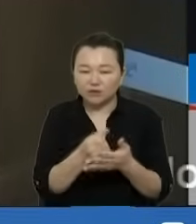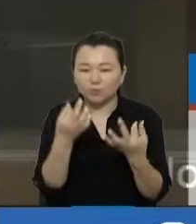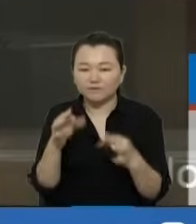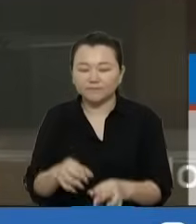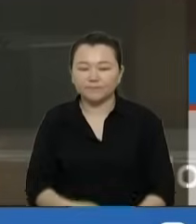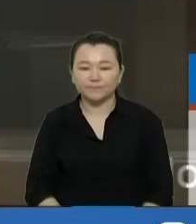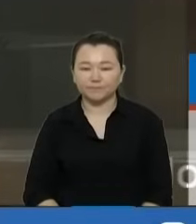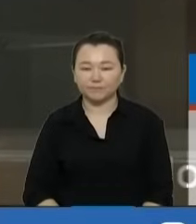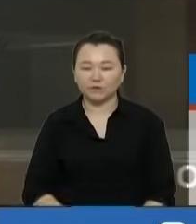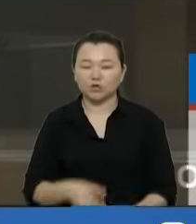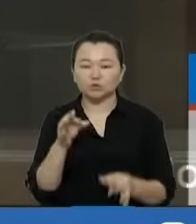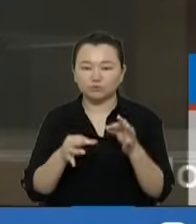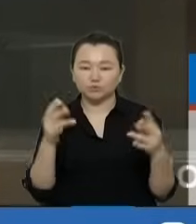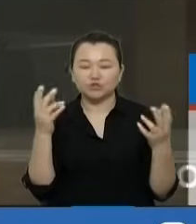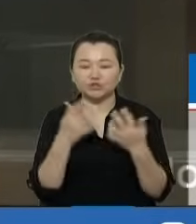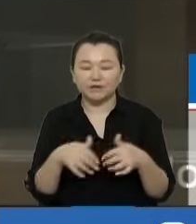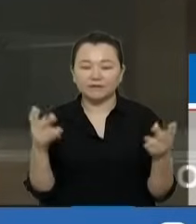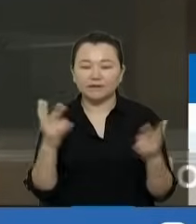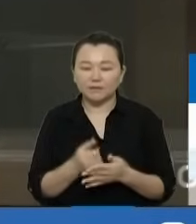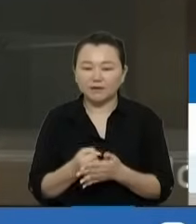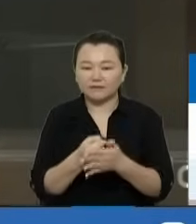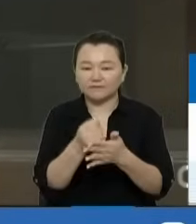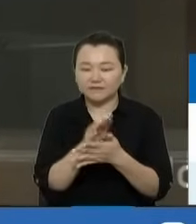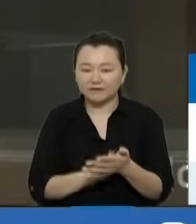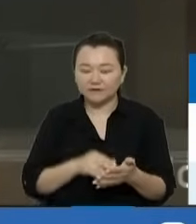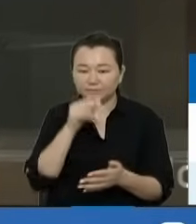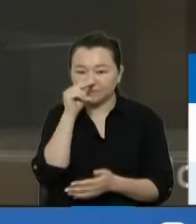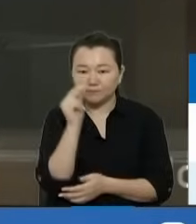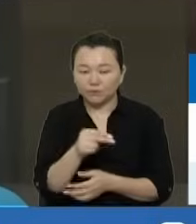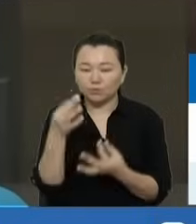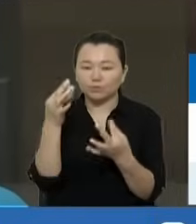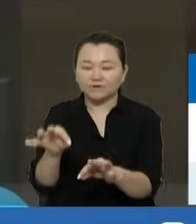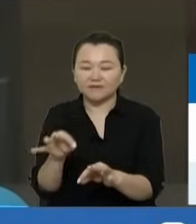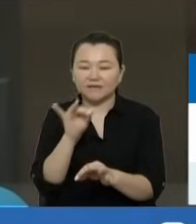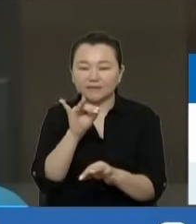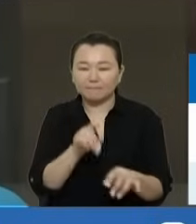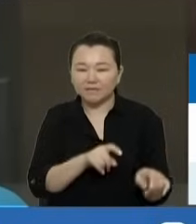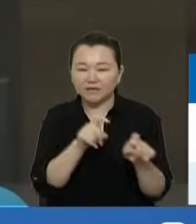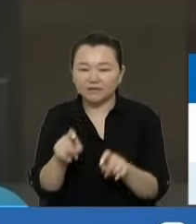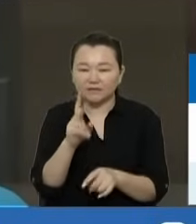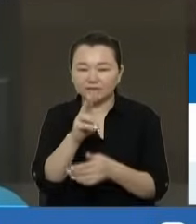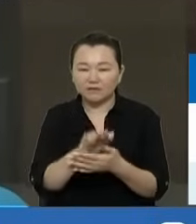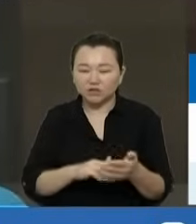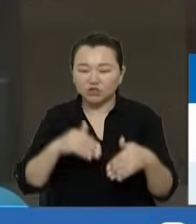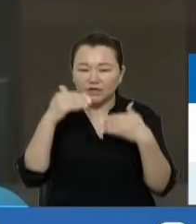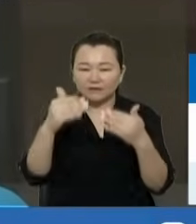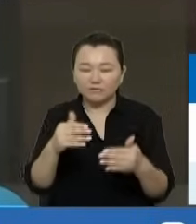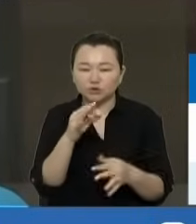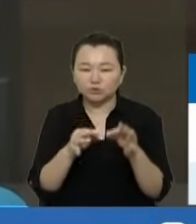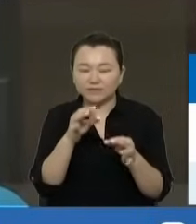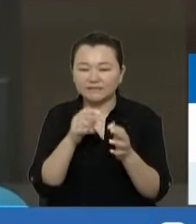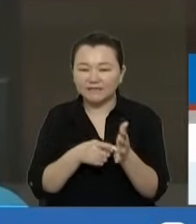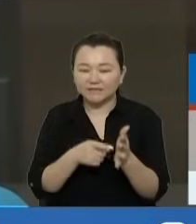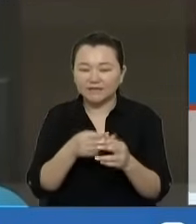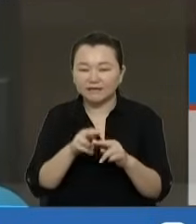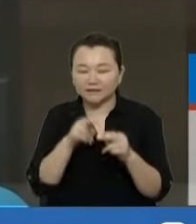удовлетворила. Суд считает необходимым ходатайство заявленной стороной обвинения удовлетворить и перейти к дальнейшему этапу судебного следствия –